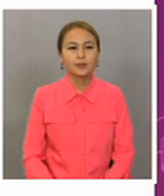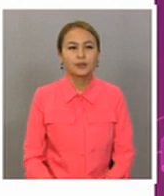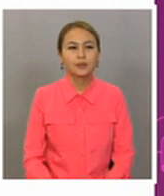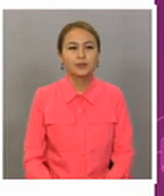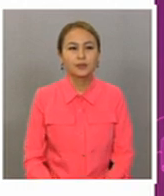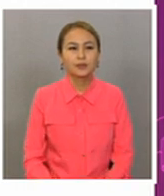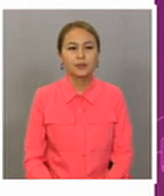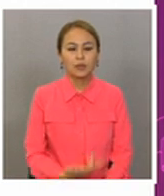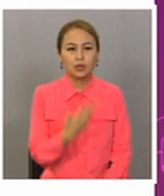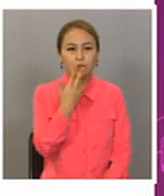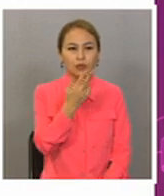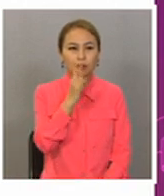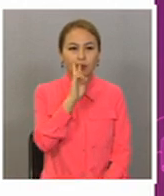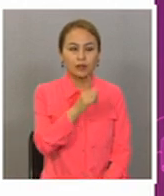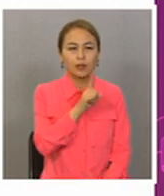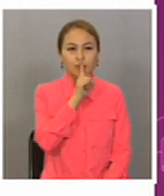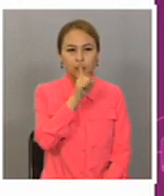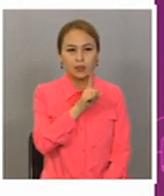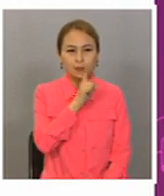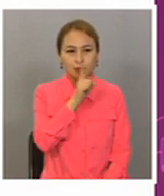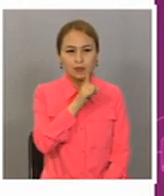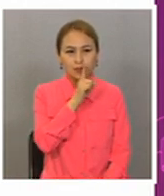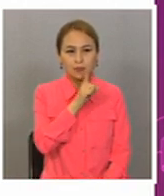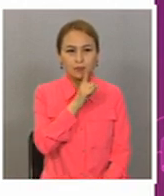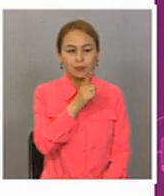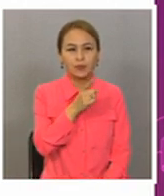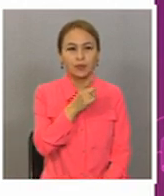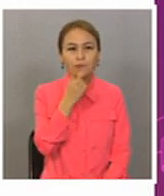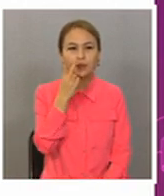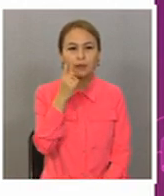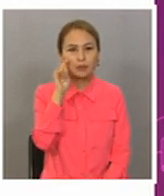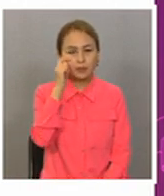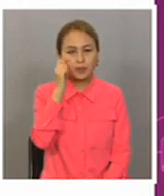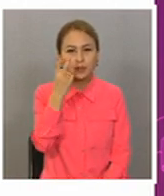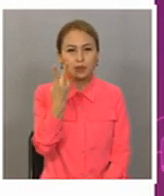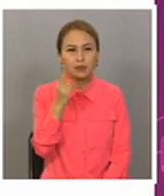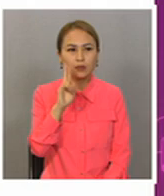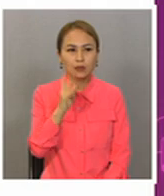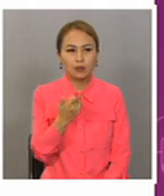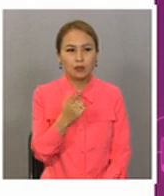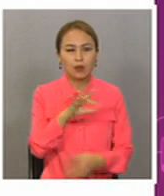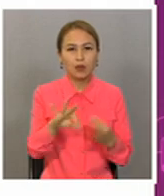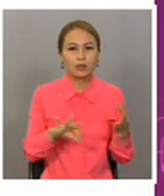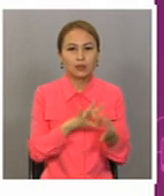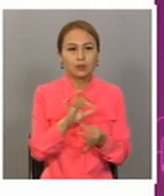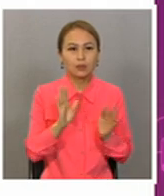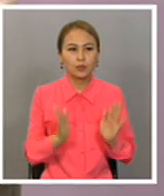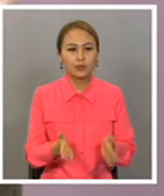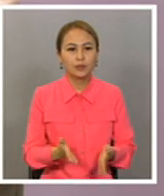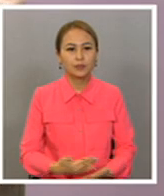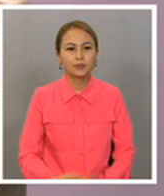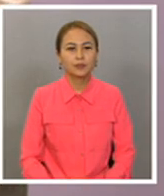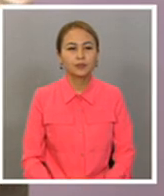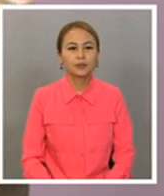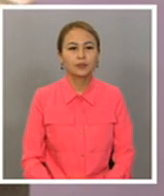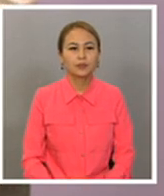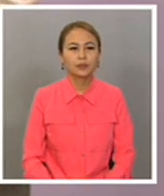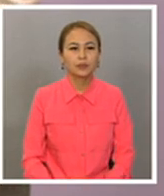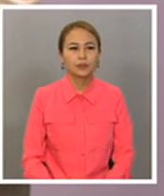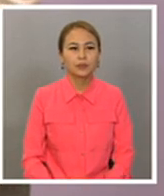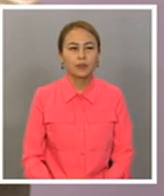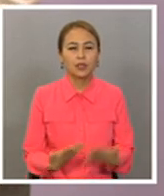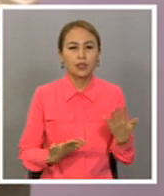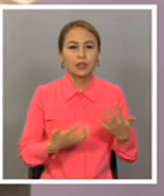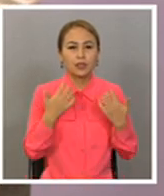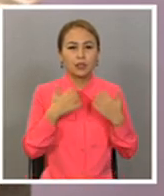толықтырайық. 3 килограмм сәбіз, ал пияз 2 килограмм артық болсын. Есеп түсінікті